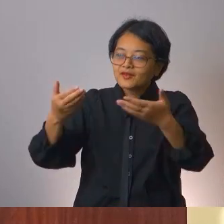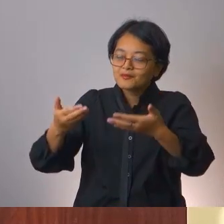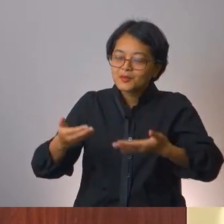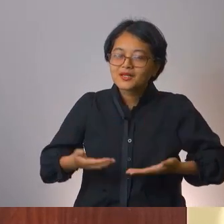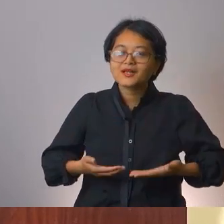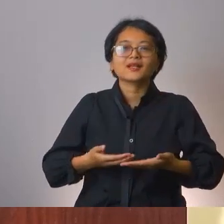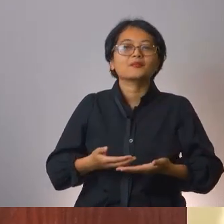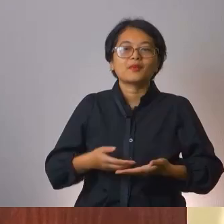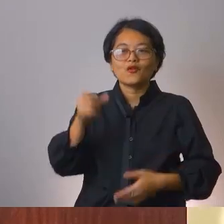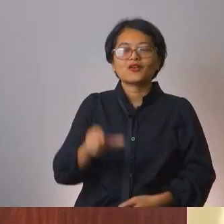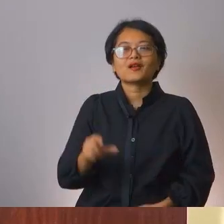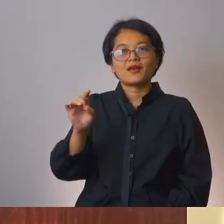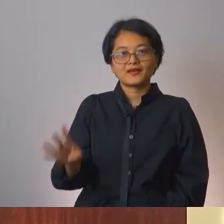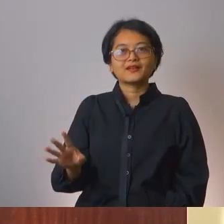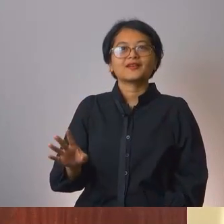lain.